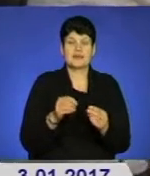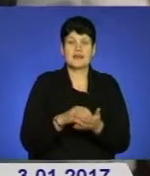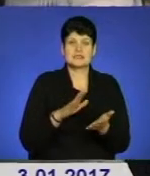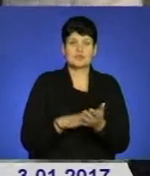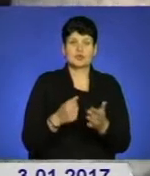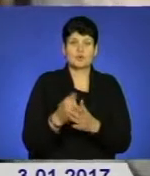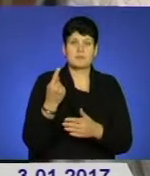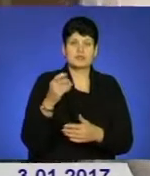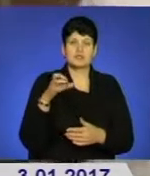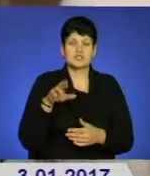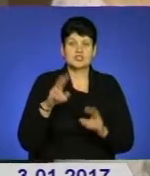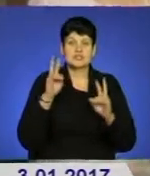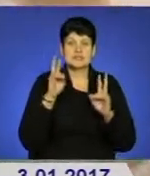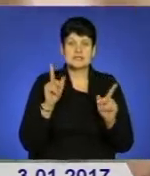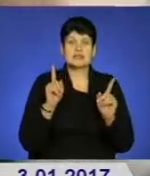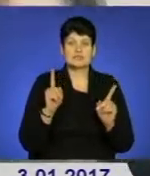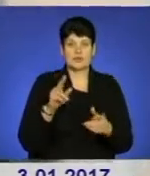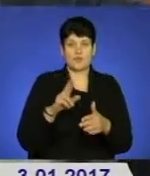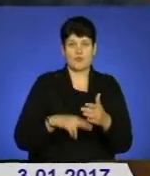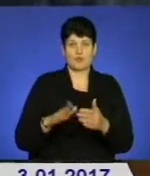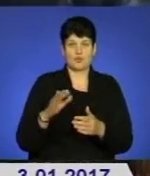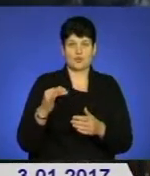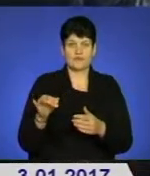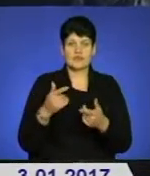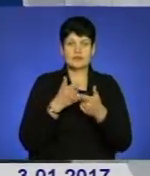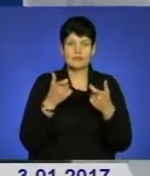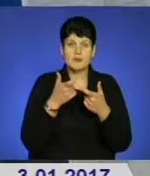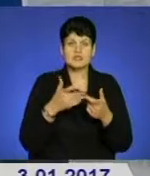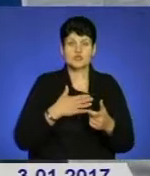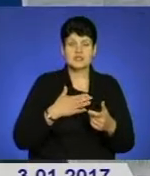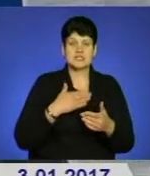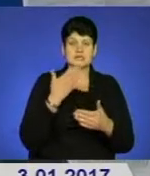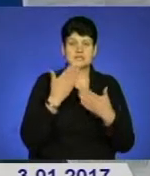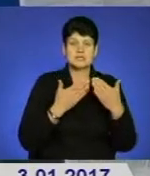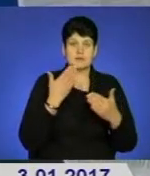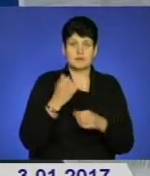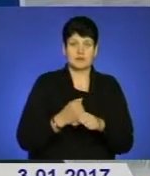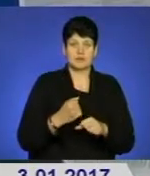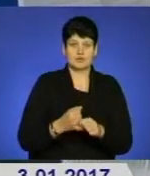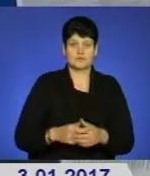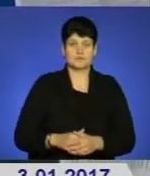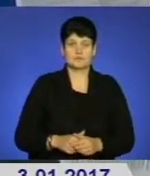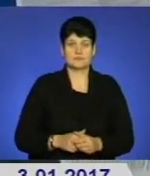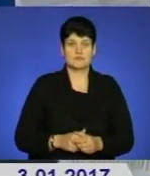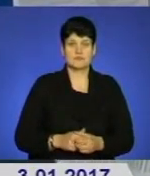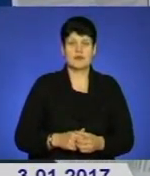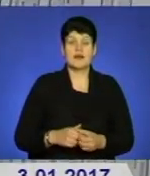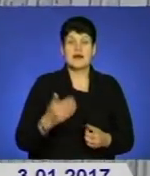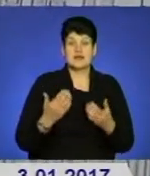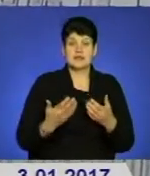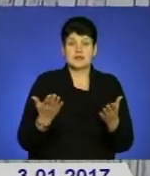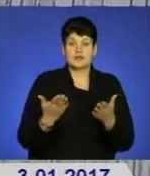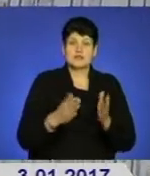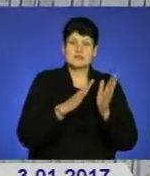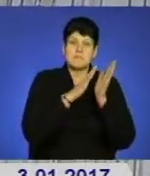січня, ще не знають навіть в податковій. Інформацію за нашим запитом опрацьовують. Але якщо так звані